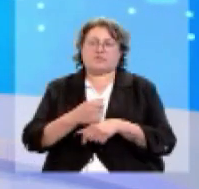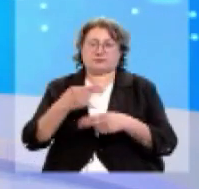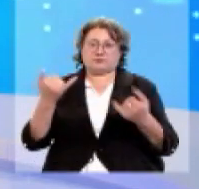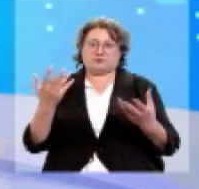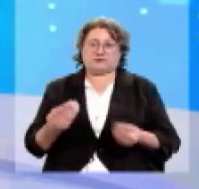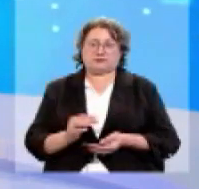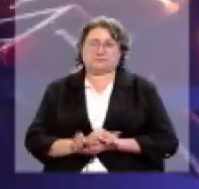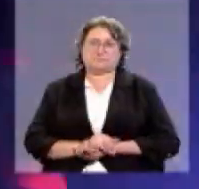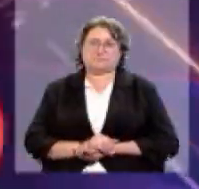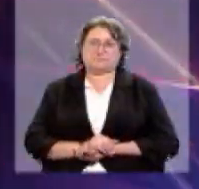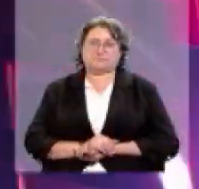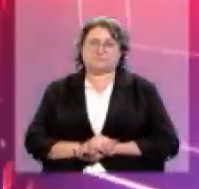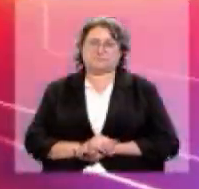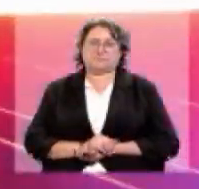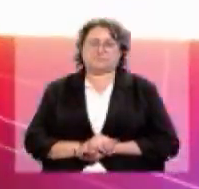зер